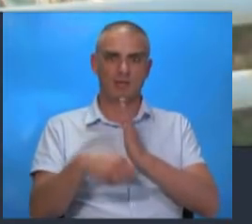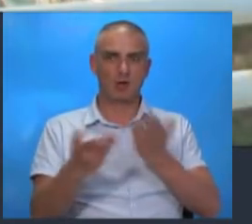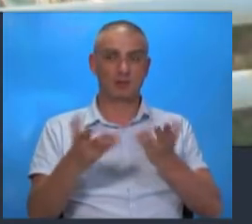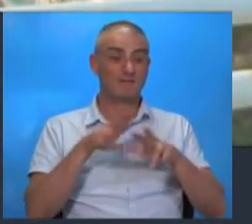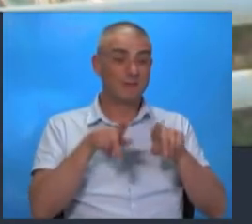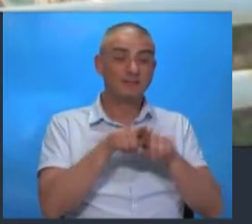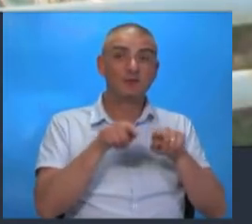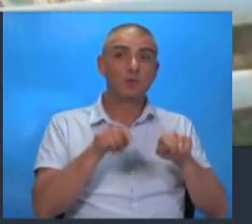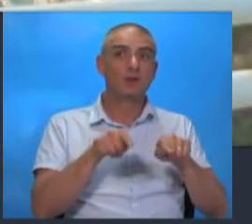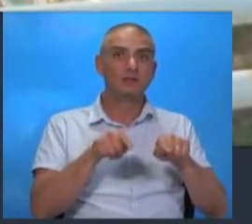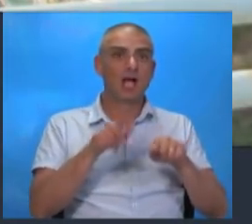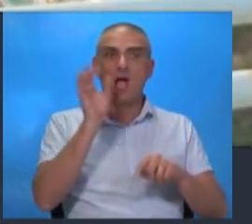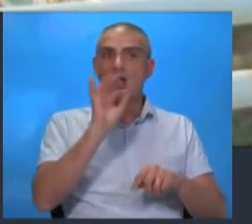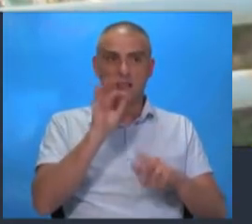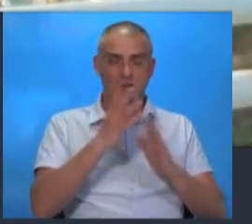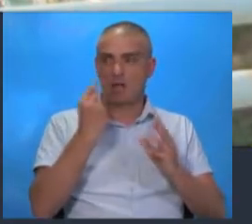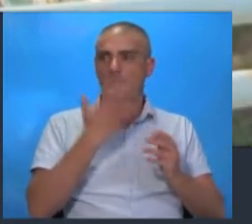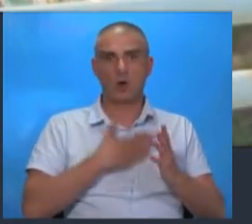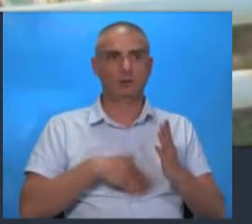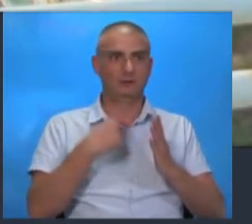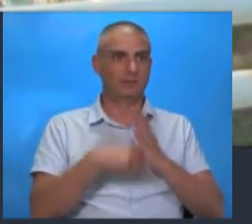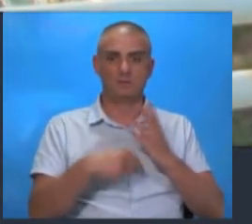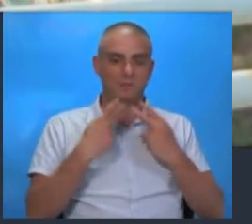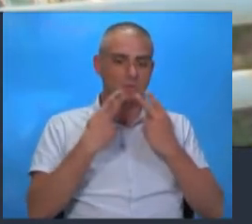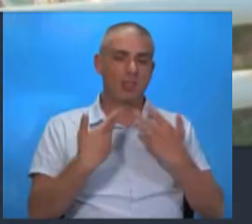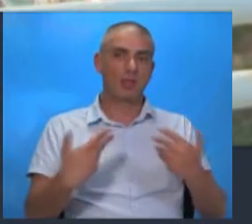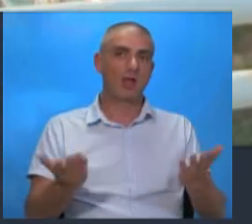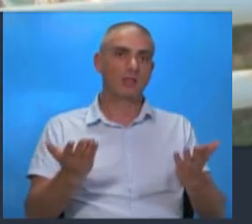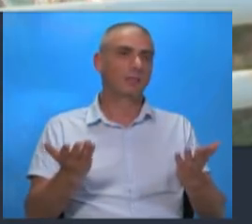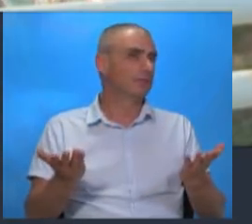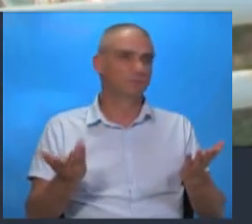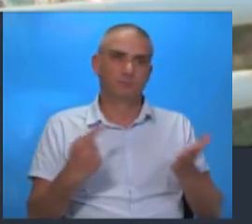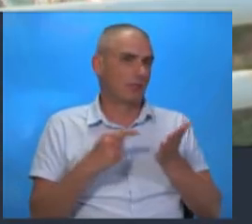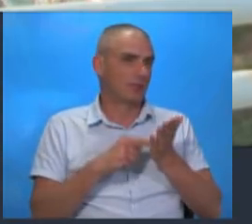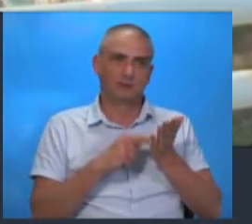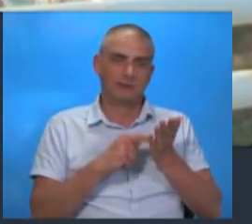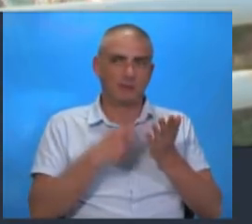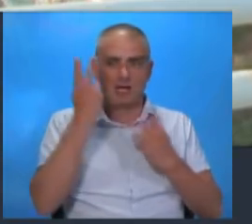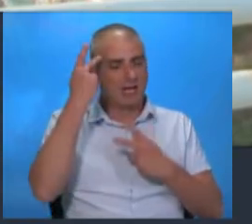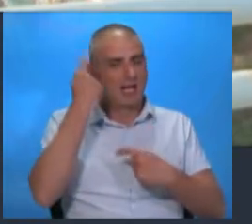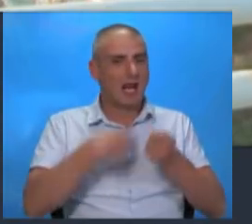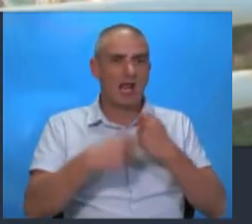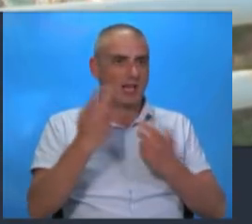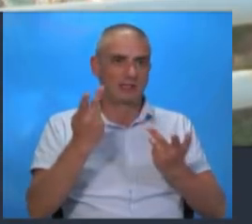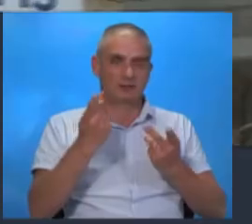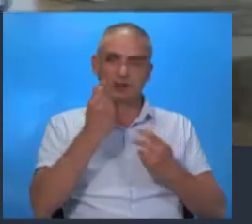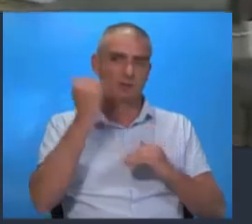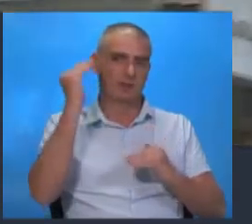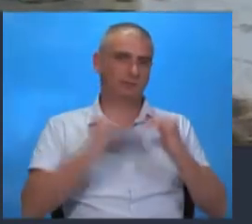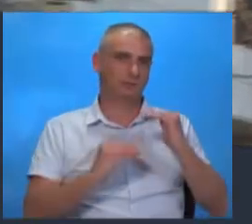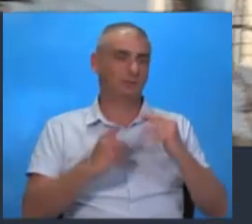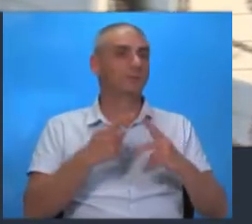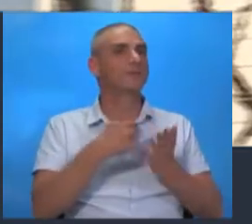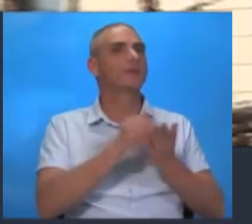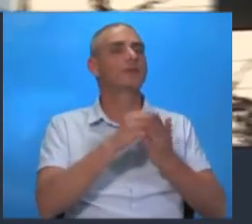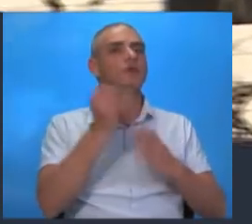כזה שבה עדיין ביקושים רבים נותרים ללא מענה, אין שום סיבה כלכלית הגיונית שהמחירים ירדו. בהמשך